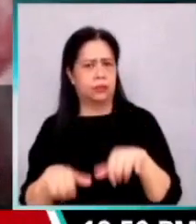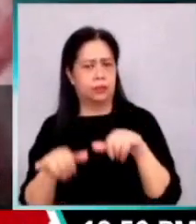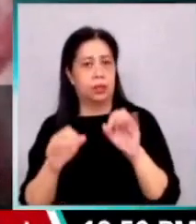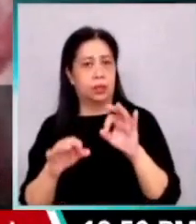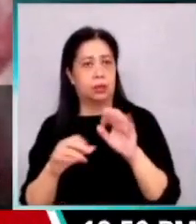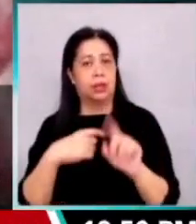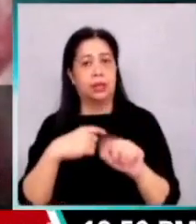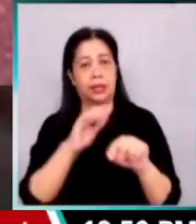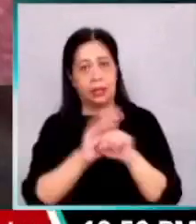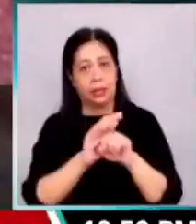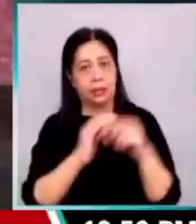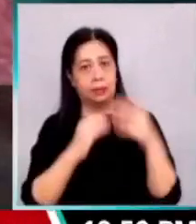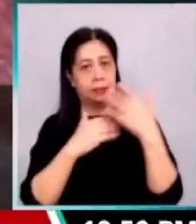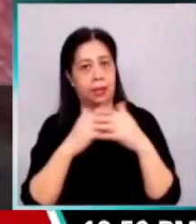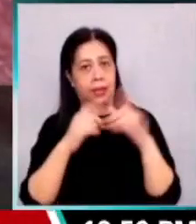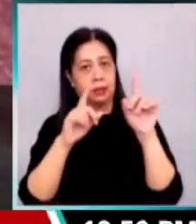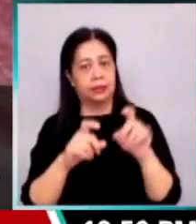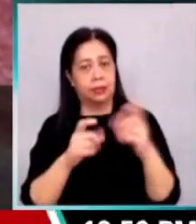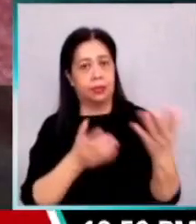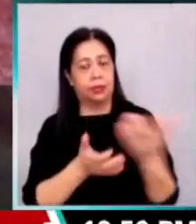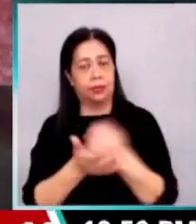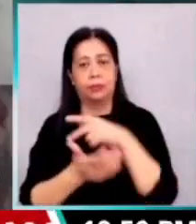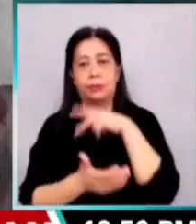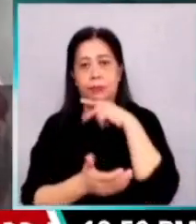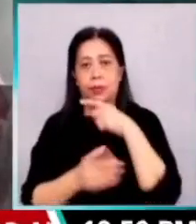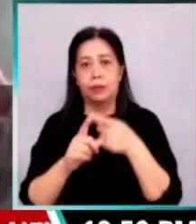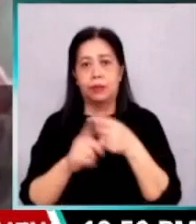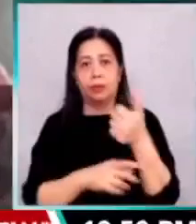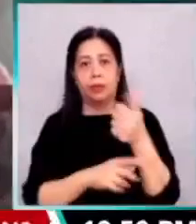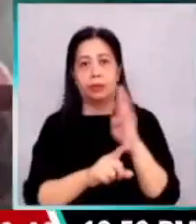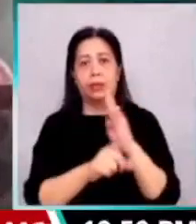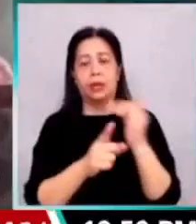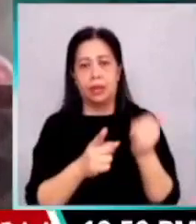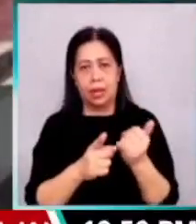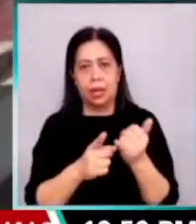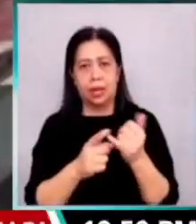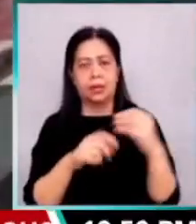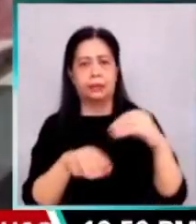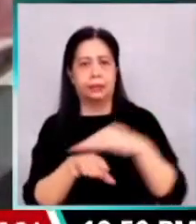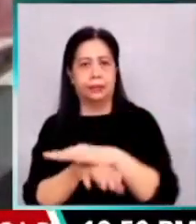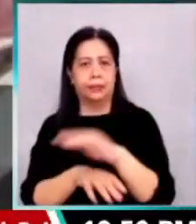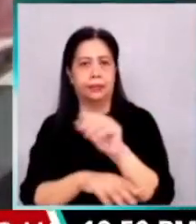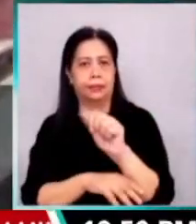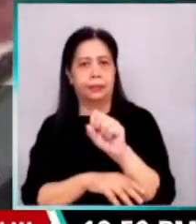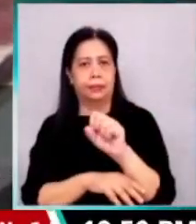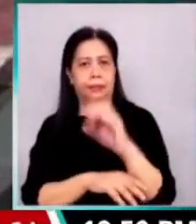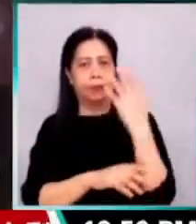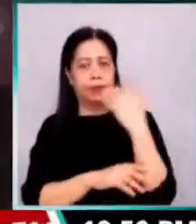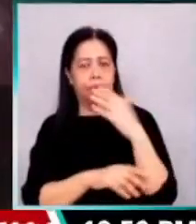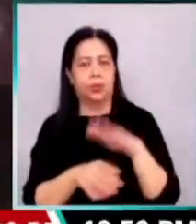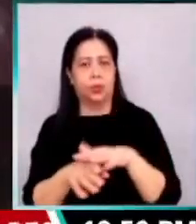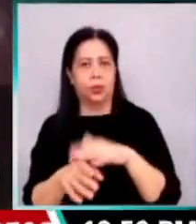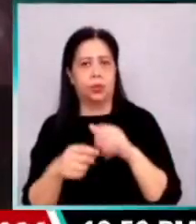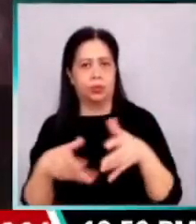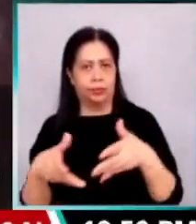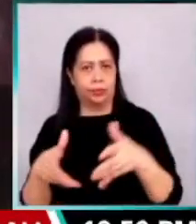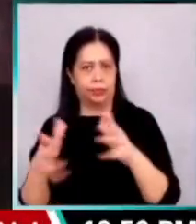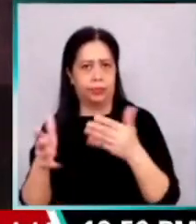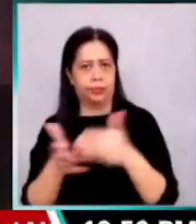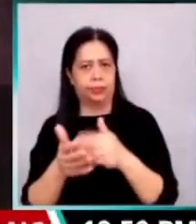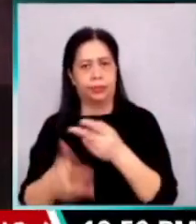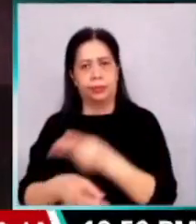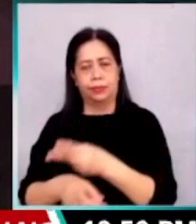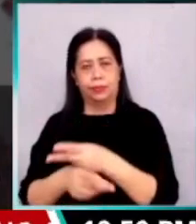blood samples na kinuha sa mga baboy mula sa 10 barangay na naapektuhan ng ASF noon, unti-unti na papayagan muli ang pag-aalaga ng baboy ng